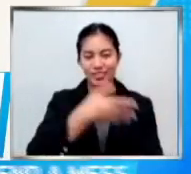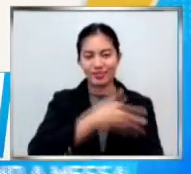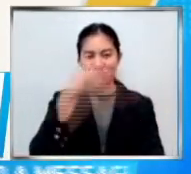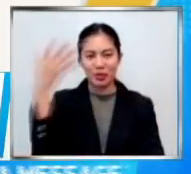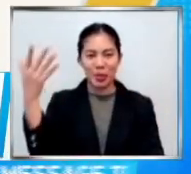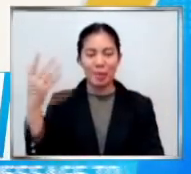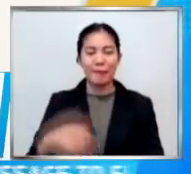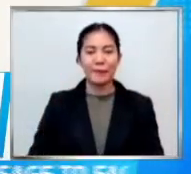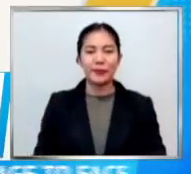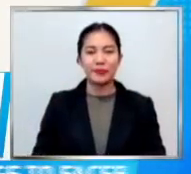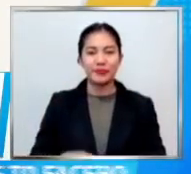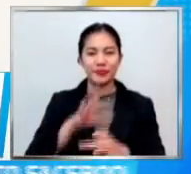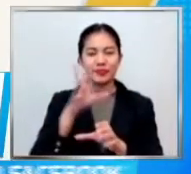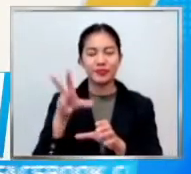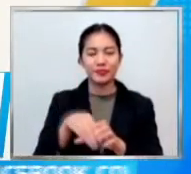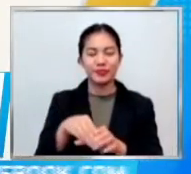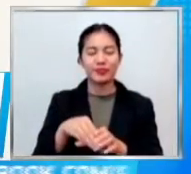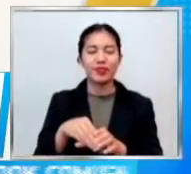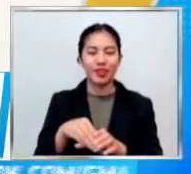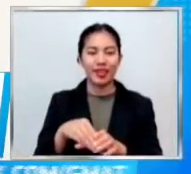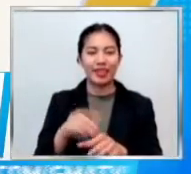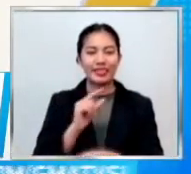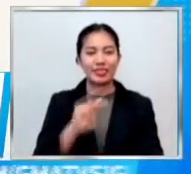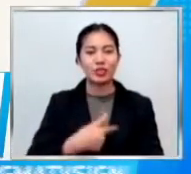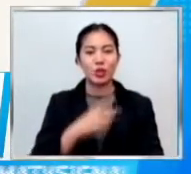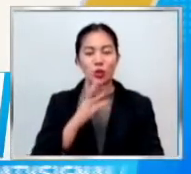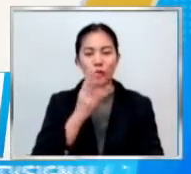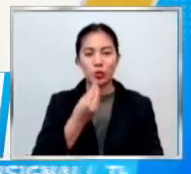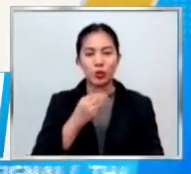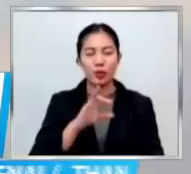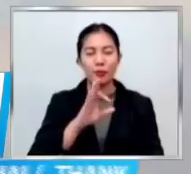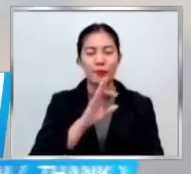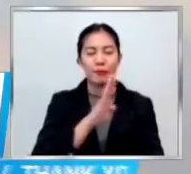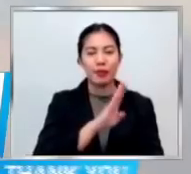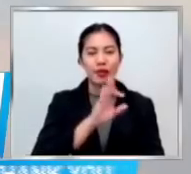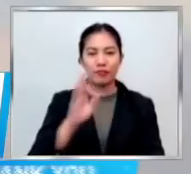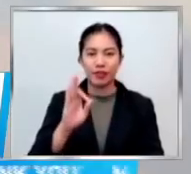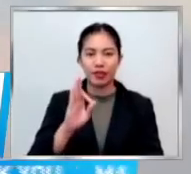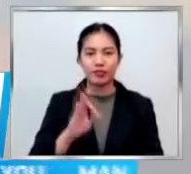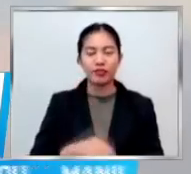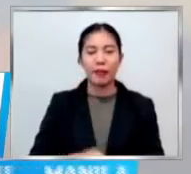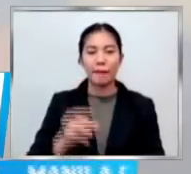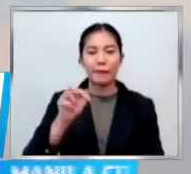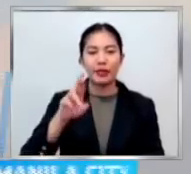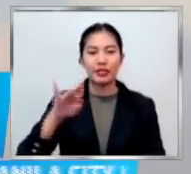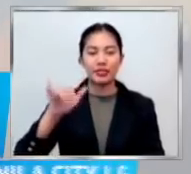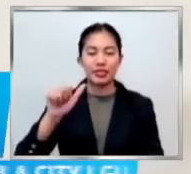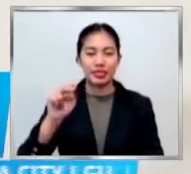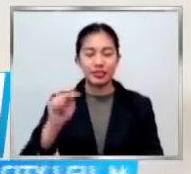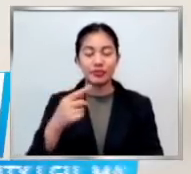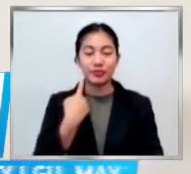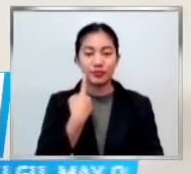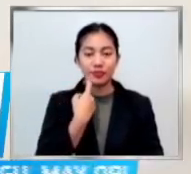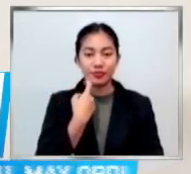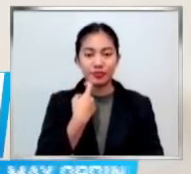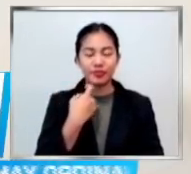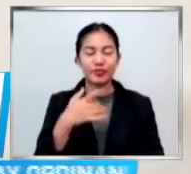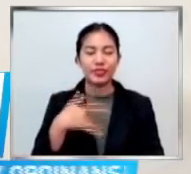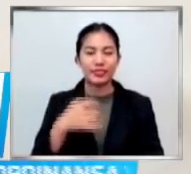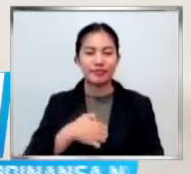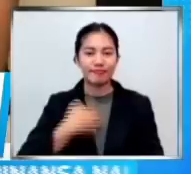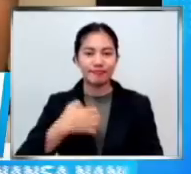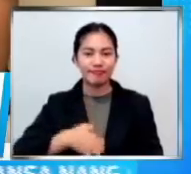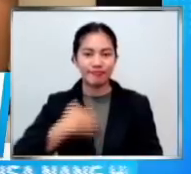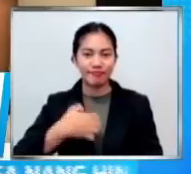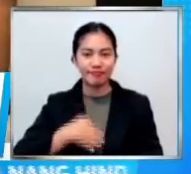kay Bubay ang kanyang BFF na si kapuso primetime queen Marian Rivera. Kamakailan naging emotional si Bubay sa bawal judgmental sa